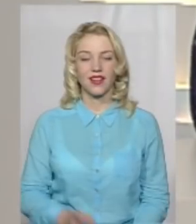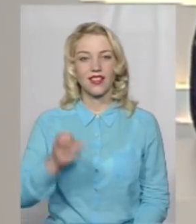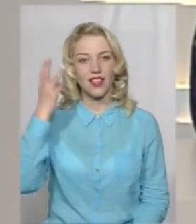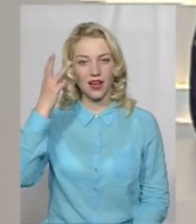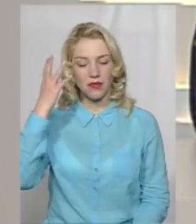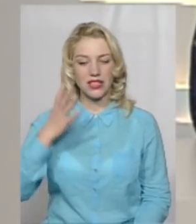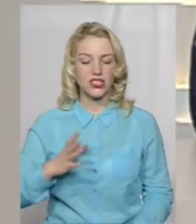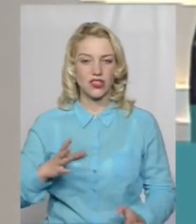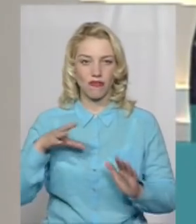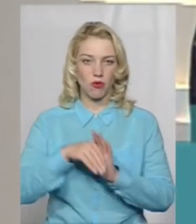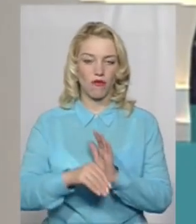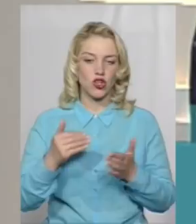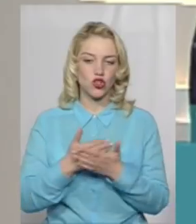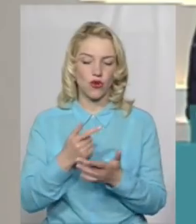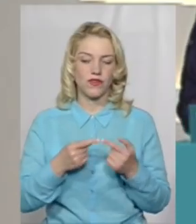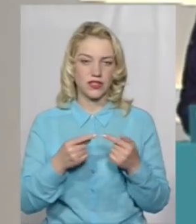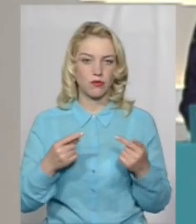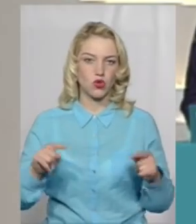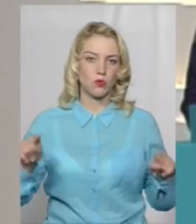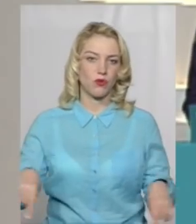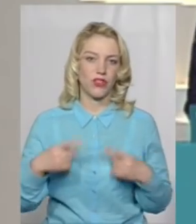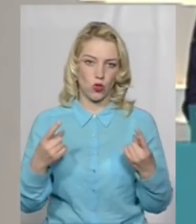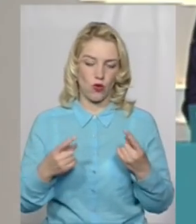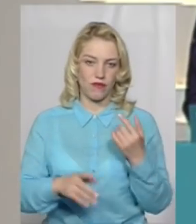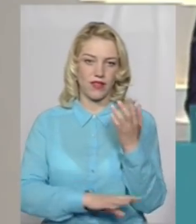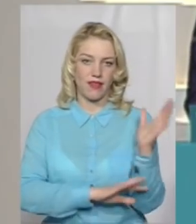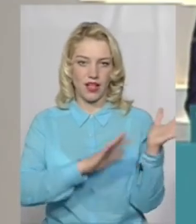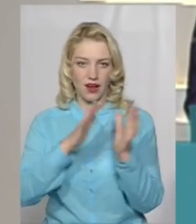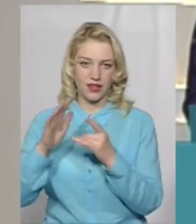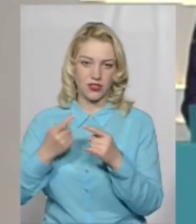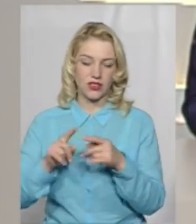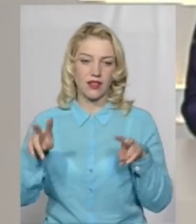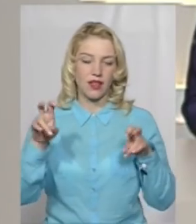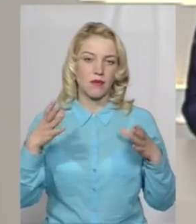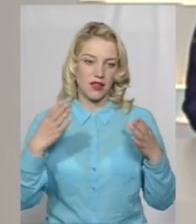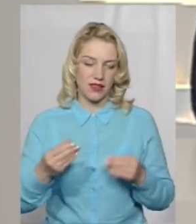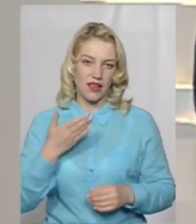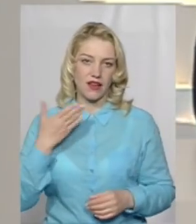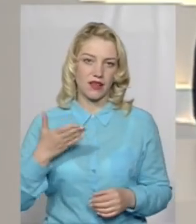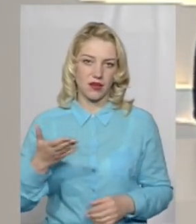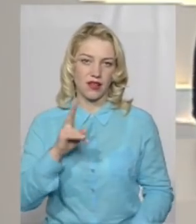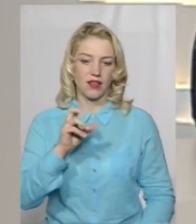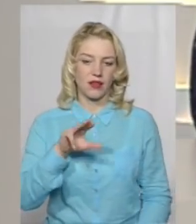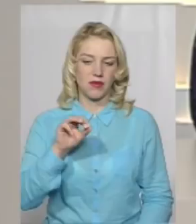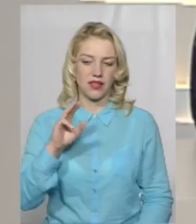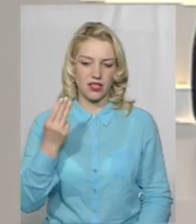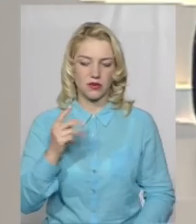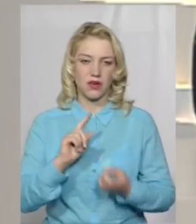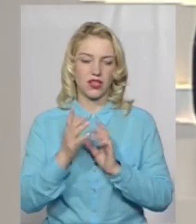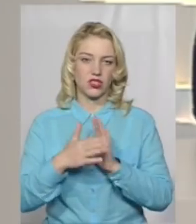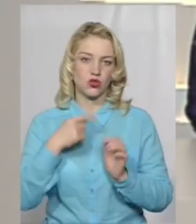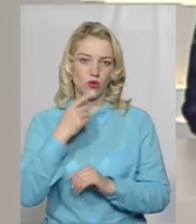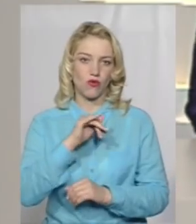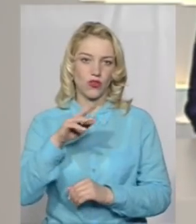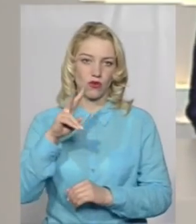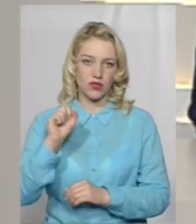На Хмельниччині запроваджують нові способи відновлення лісу. Це тема дня. Веду її я, Олена Кимінеш, разом з Оксаною Фіновською. Вона